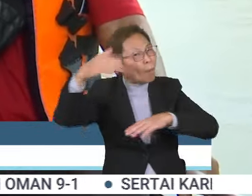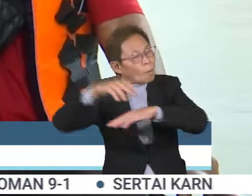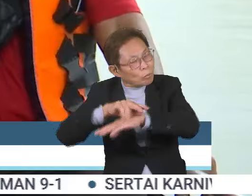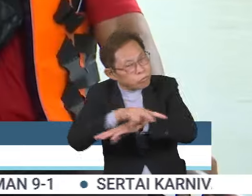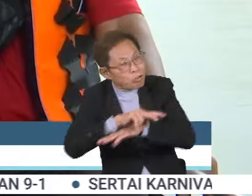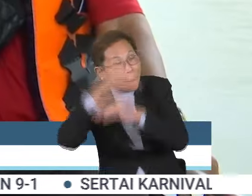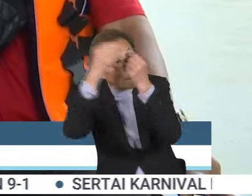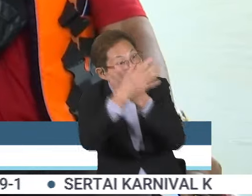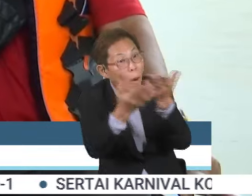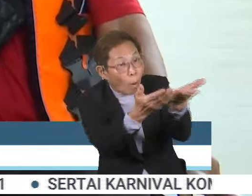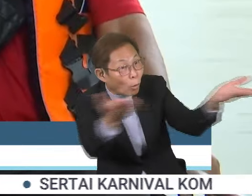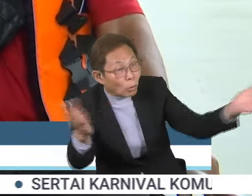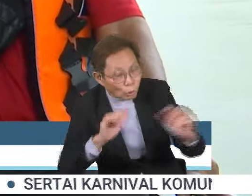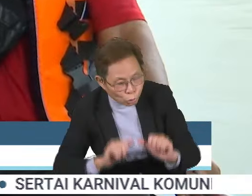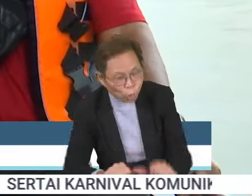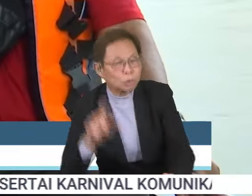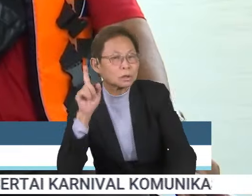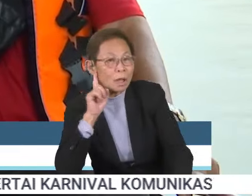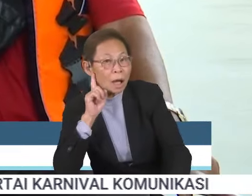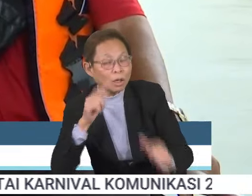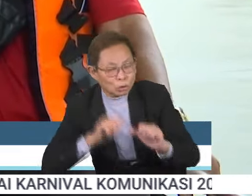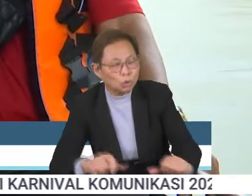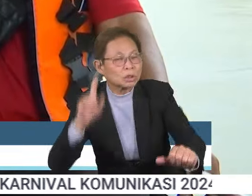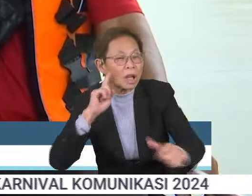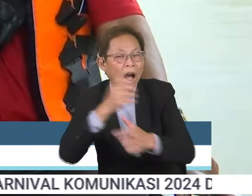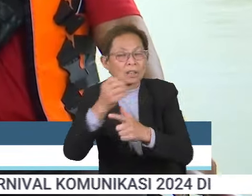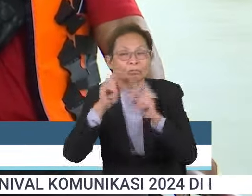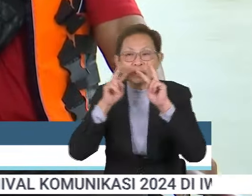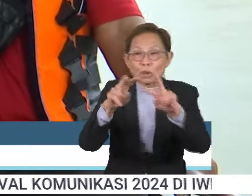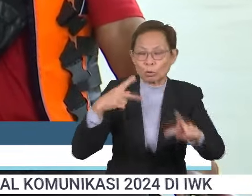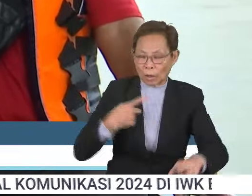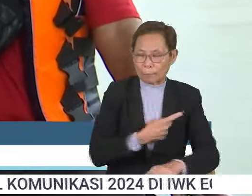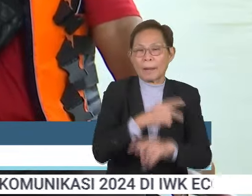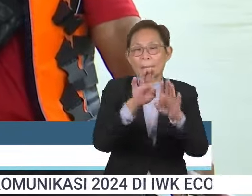dan memberi info kepada anda. Terus dengar ataupun tonton kami